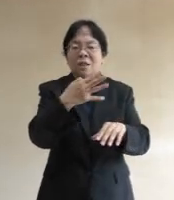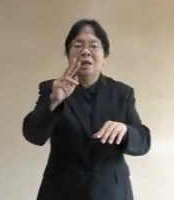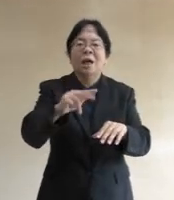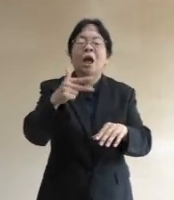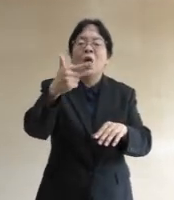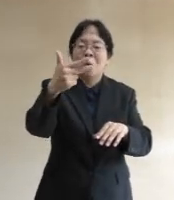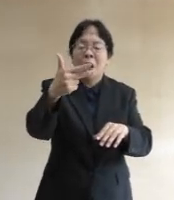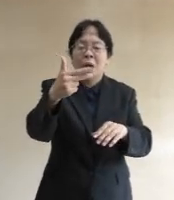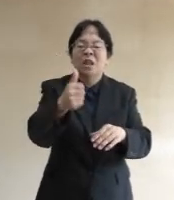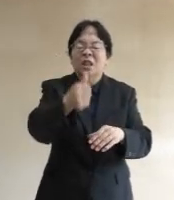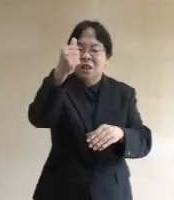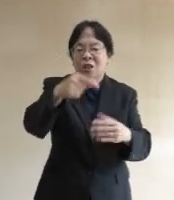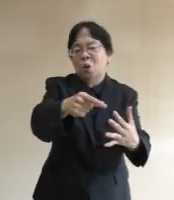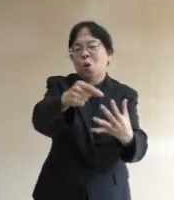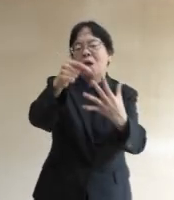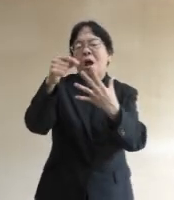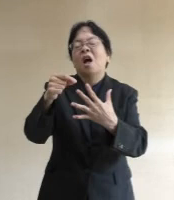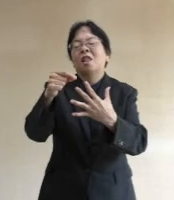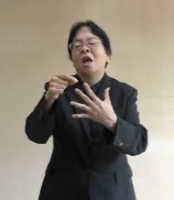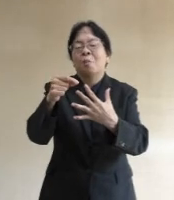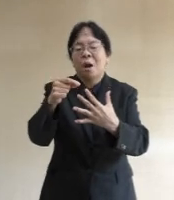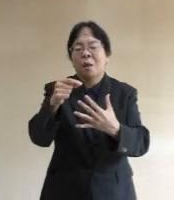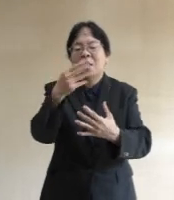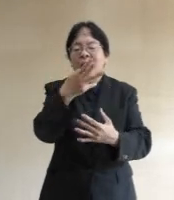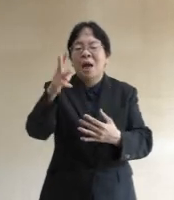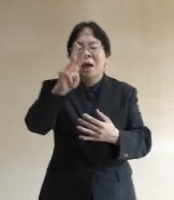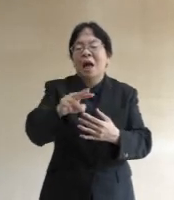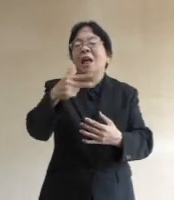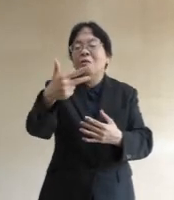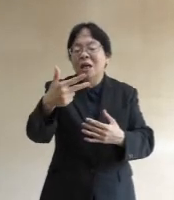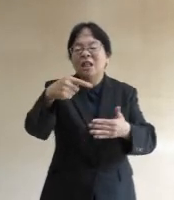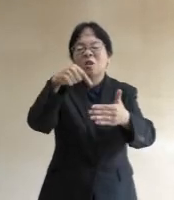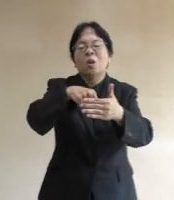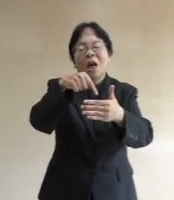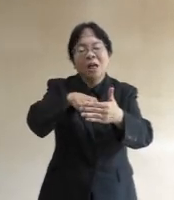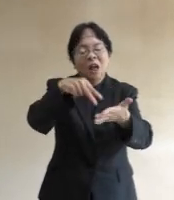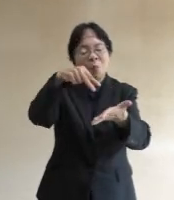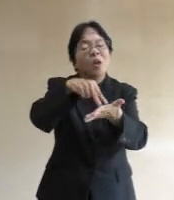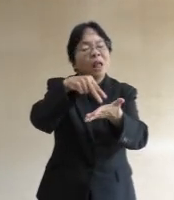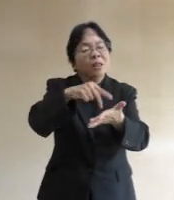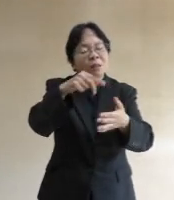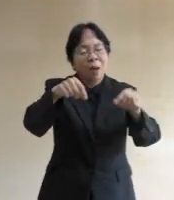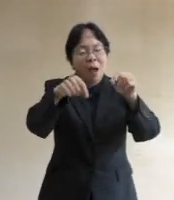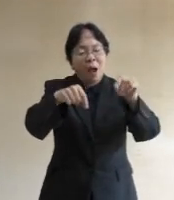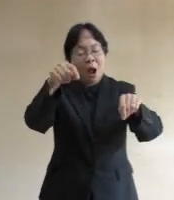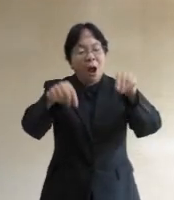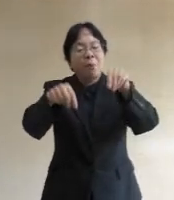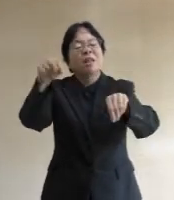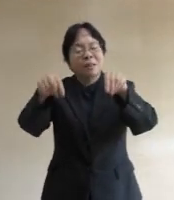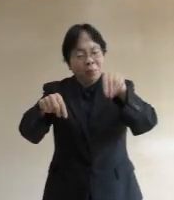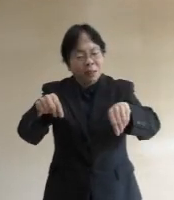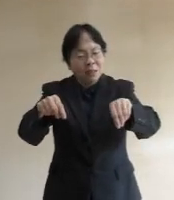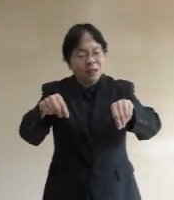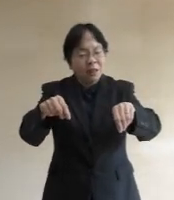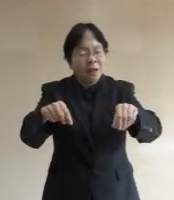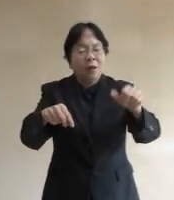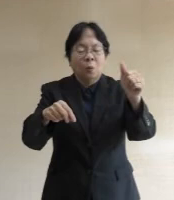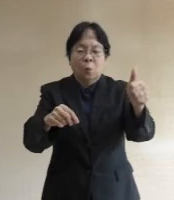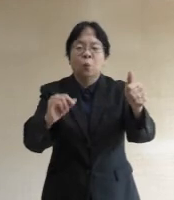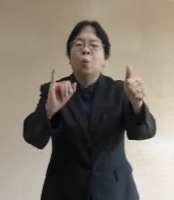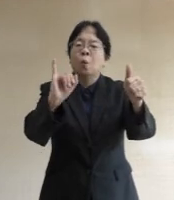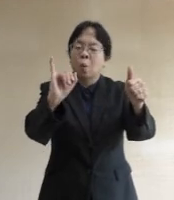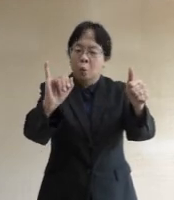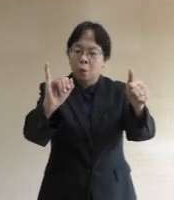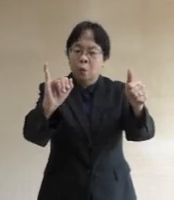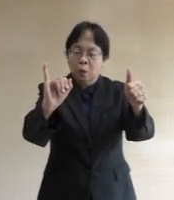選んでいただいたというのもありますので、本当にこうやっぱりこの掛川市の中でもいろんな立場の方がいらっしゃるし、性